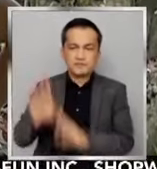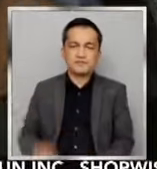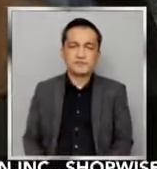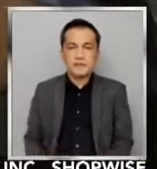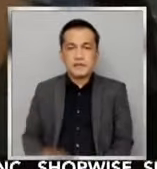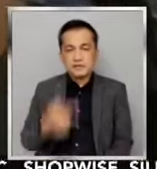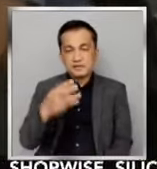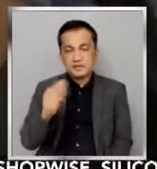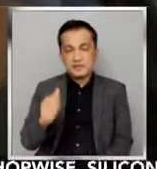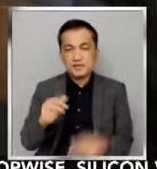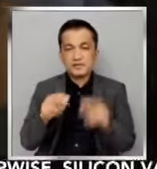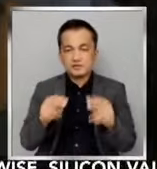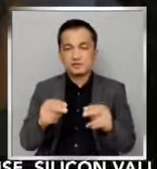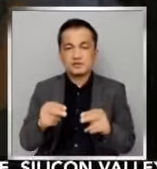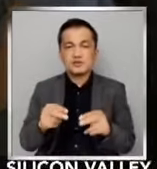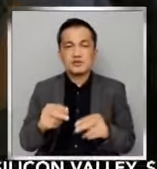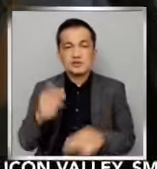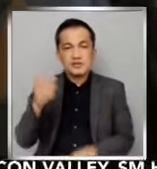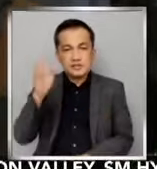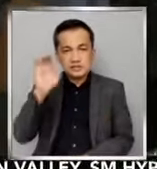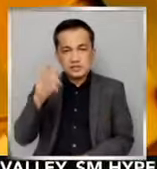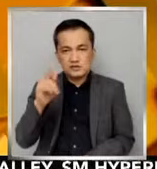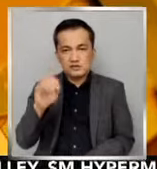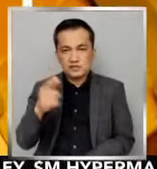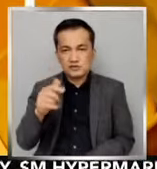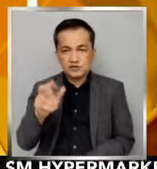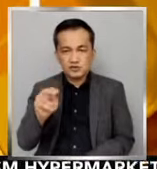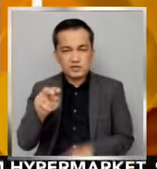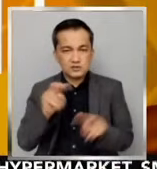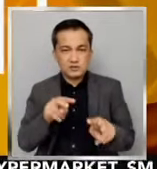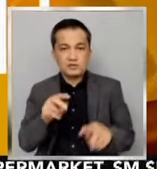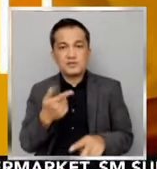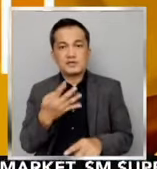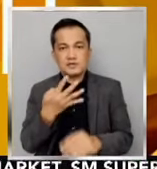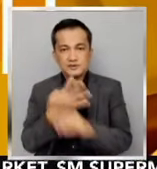Chino Gaston Nakatutok, 24 Oras.